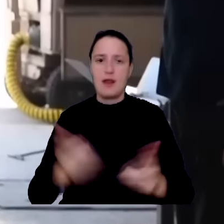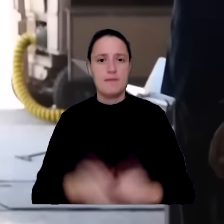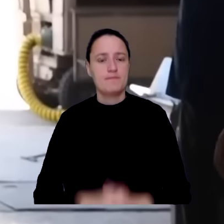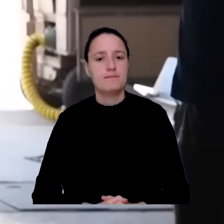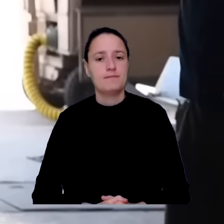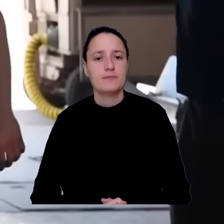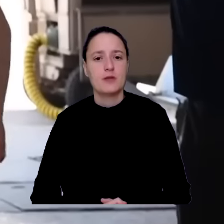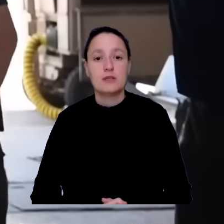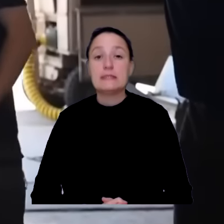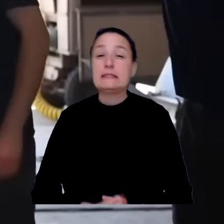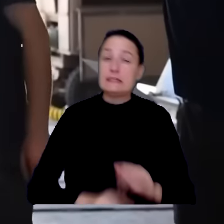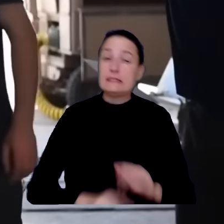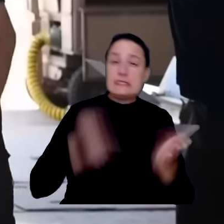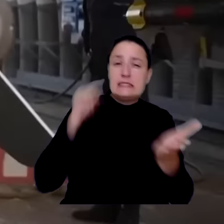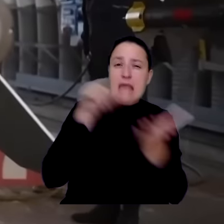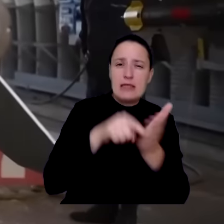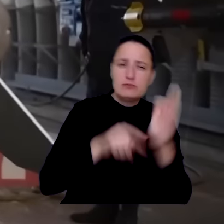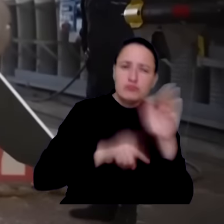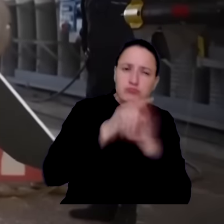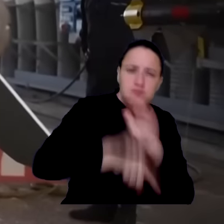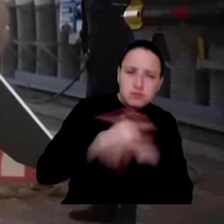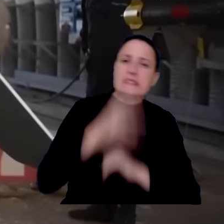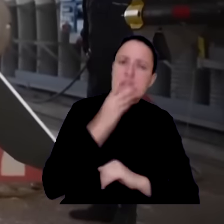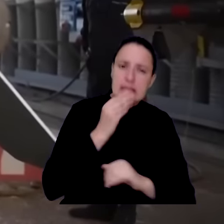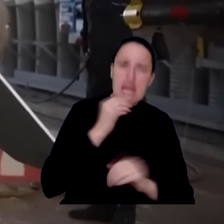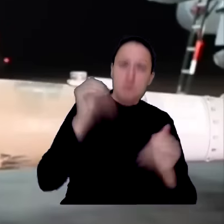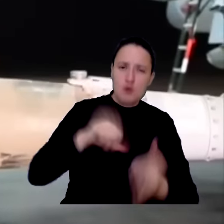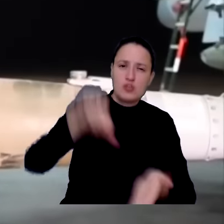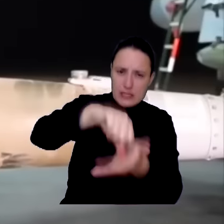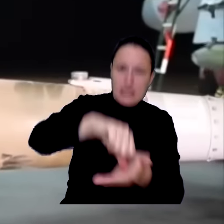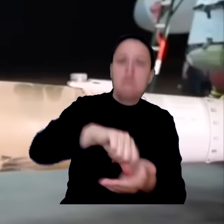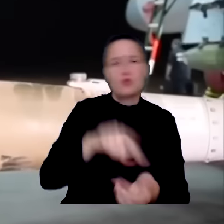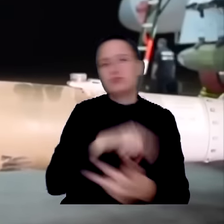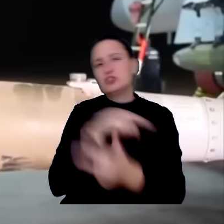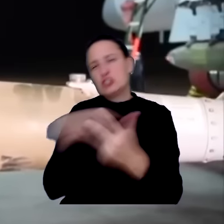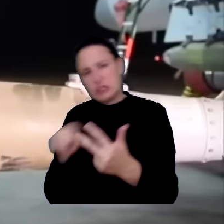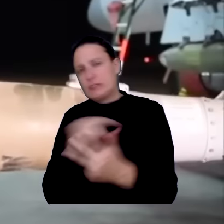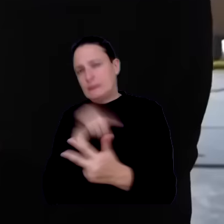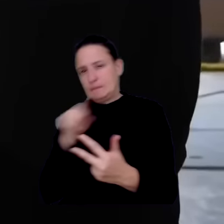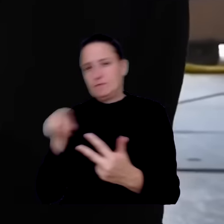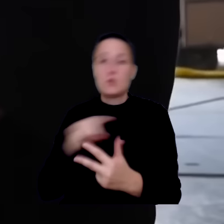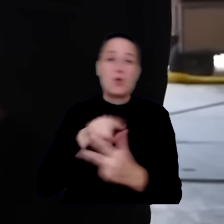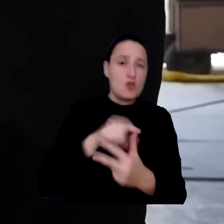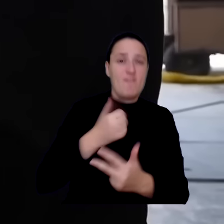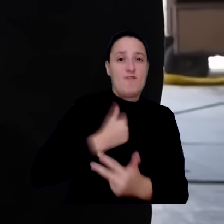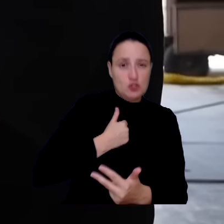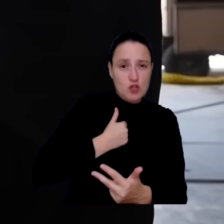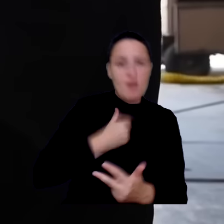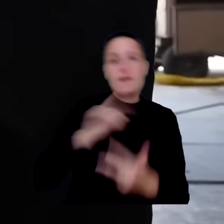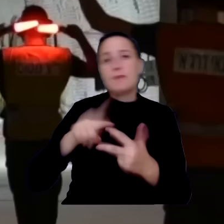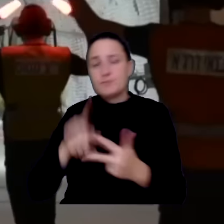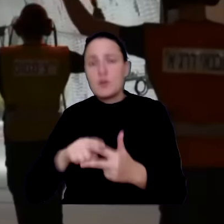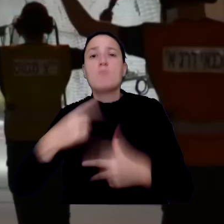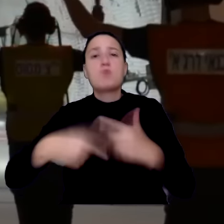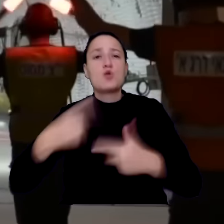Potencjalna lista celów, w jakie może uderzyć Izrael, zamyka się w zasadzie w 3 obszarach. Instalacje wojskowe, produkcja